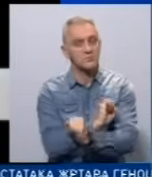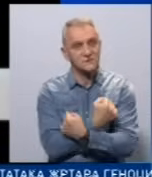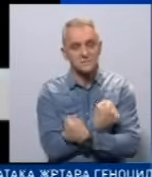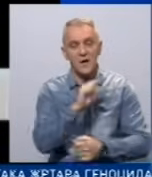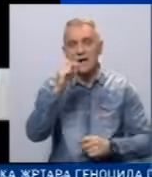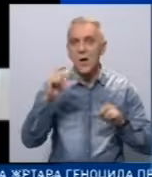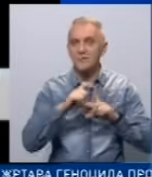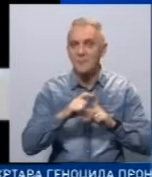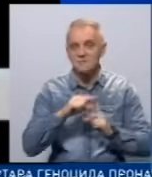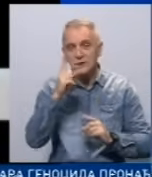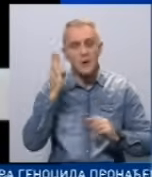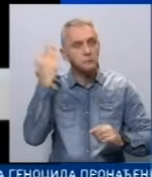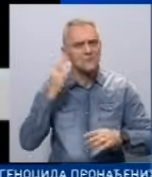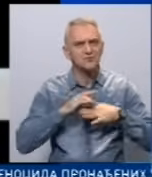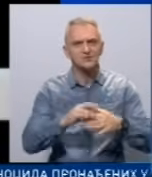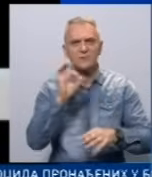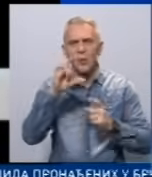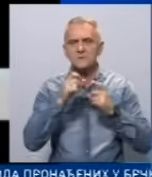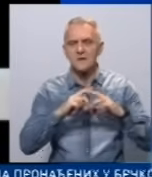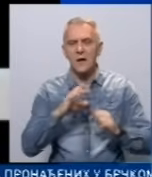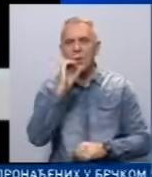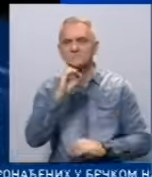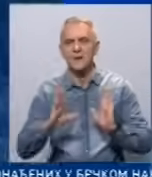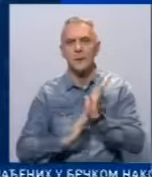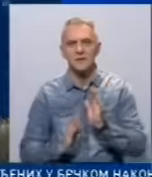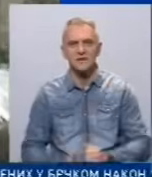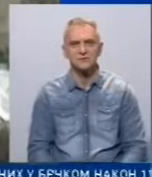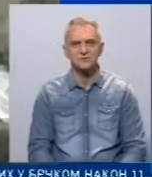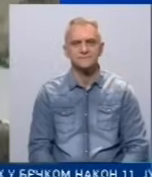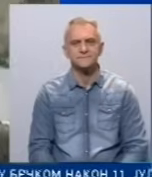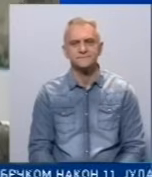Hercegovine Ranku Debevcu i bivšem šefu OSE Osmanu Mehmedagiću.